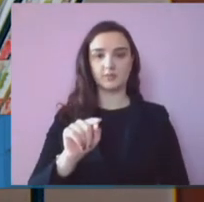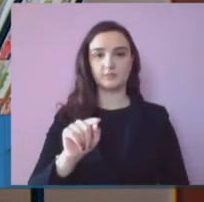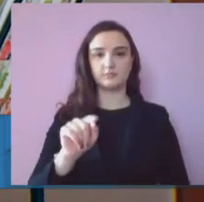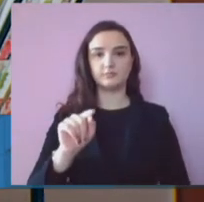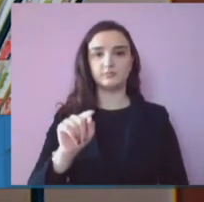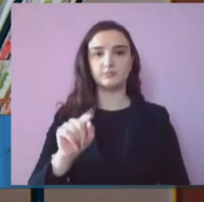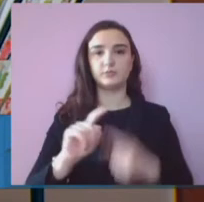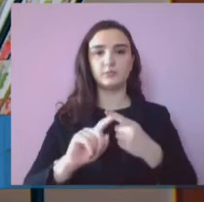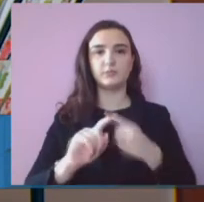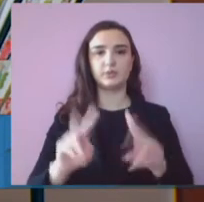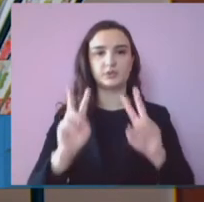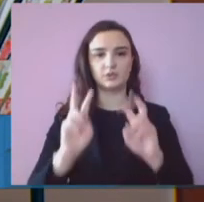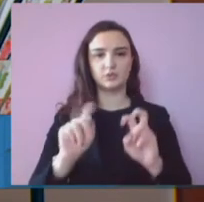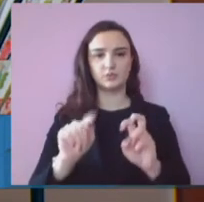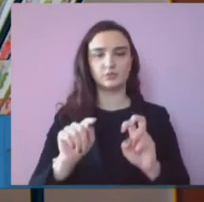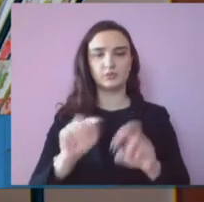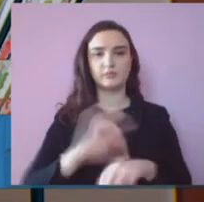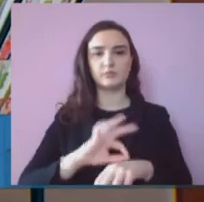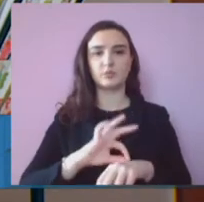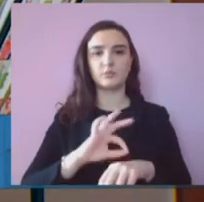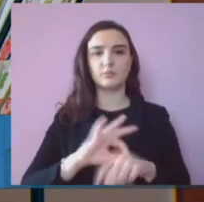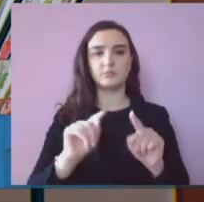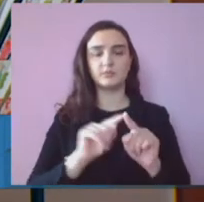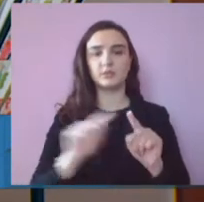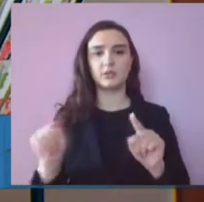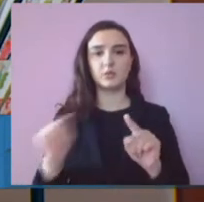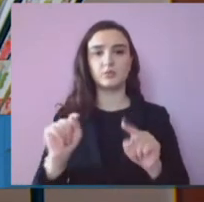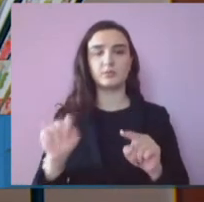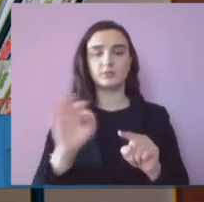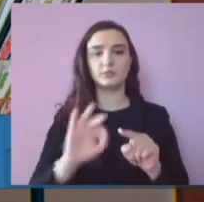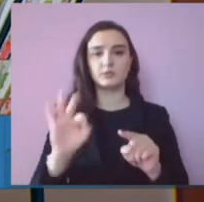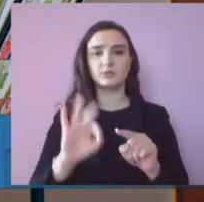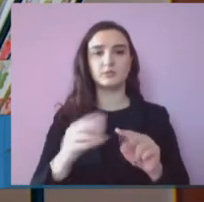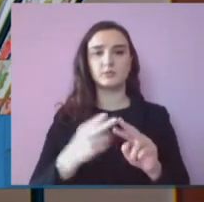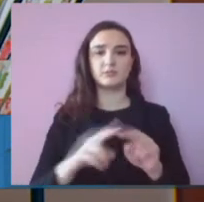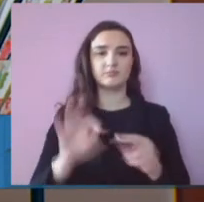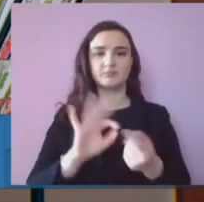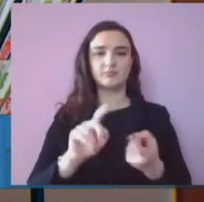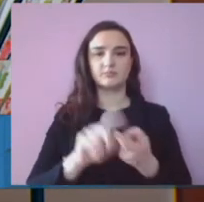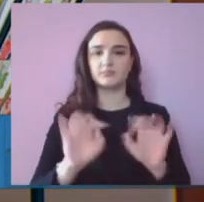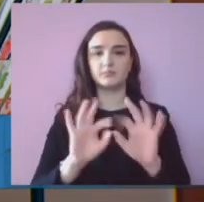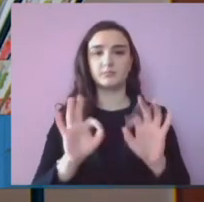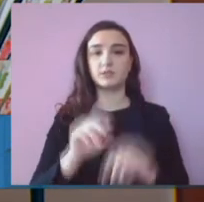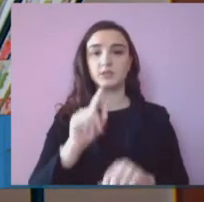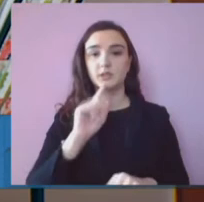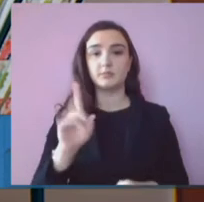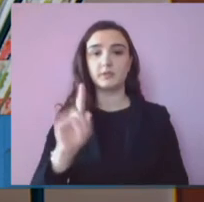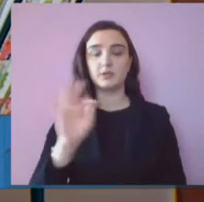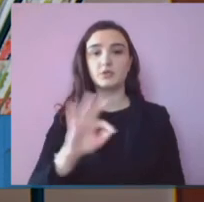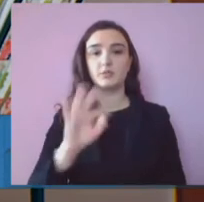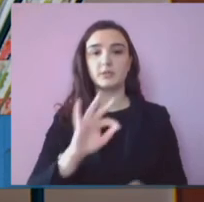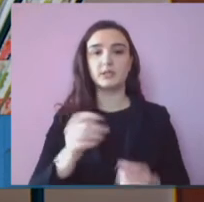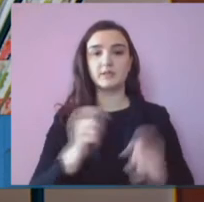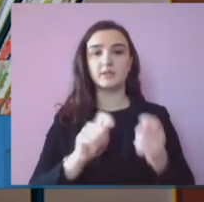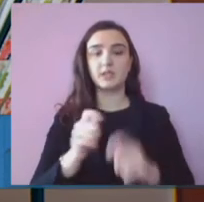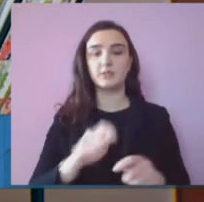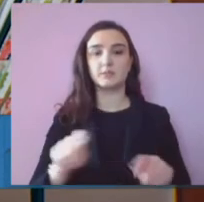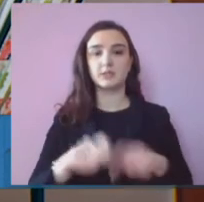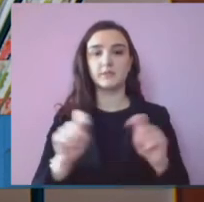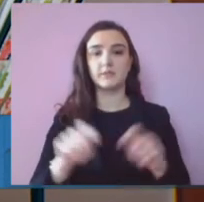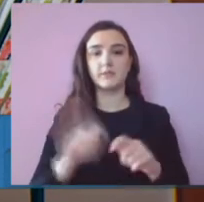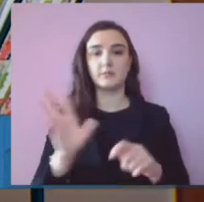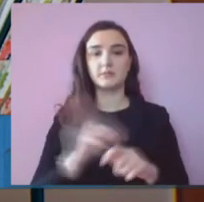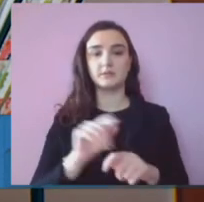ინფექციური ავადმყოფობის მიმდინარეობას, მე მაგას ახლა არ შევეხები, მაგრამ რაც შეეხება ნივთიერებათა ცვლის იმ დარღვევებს, რომელიც